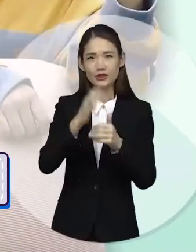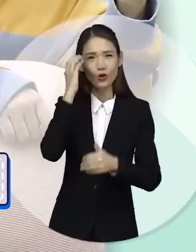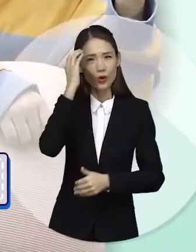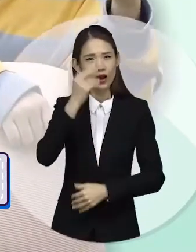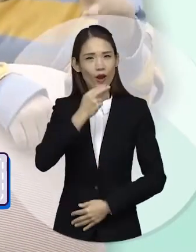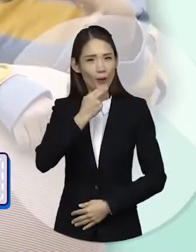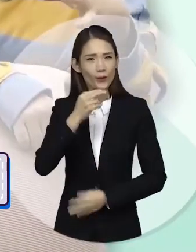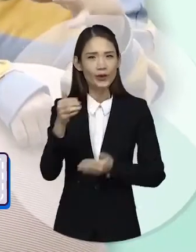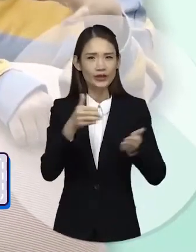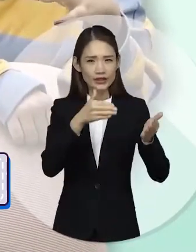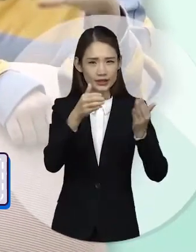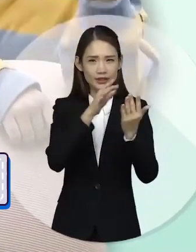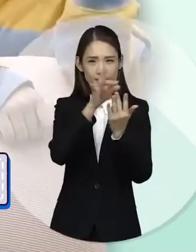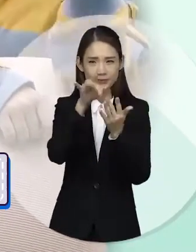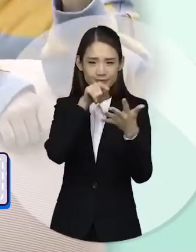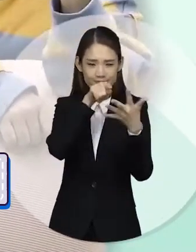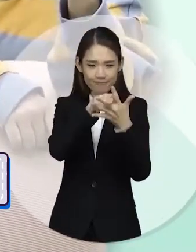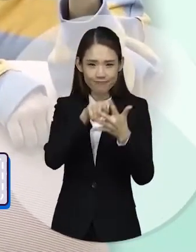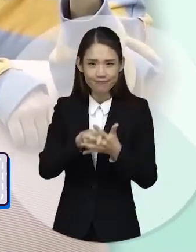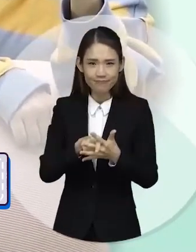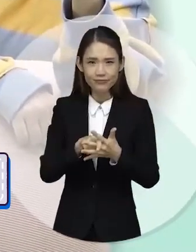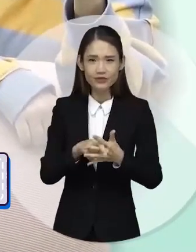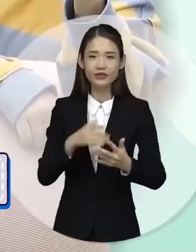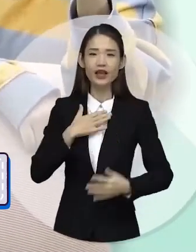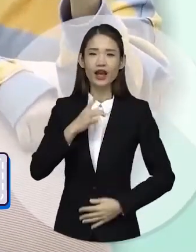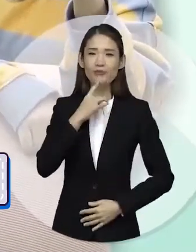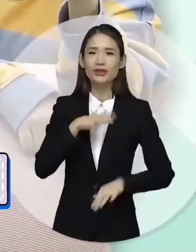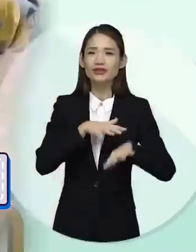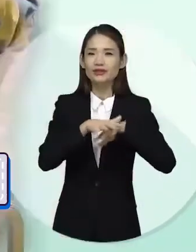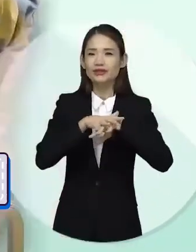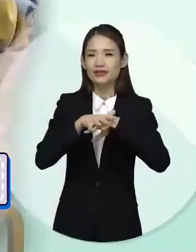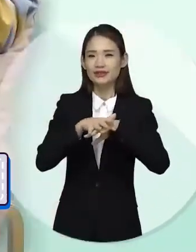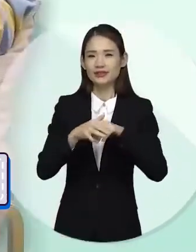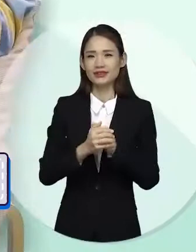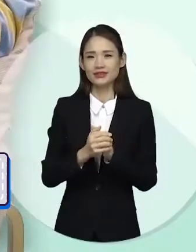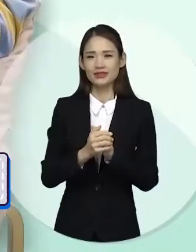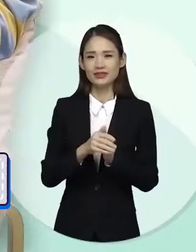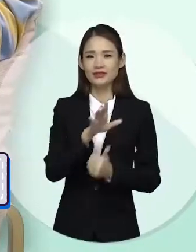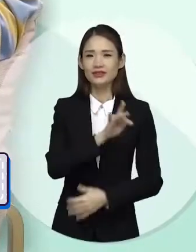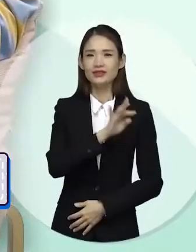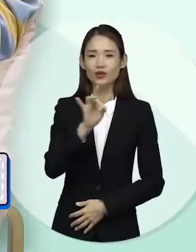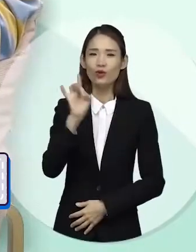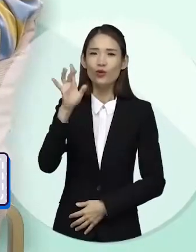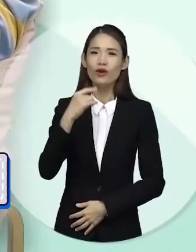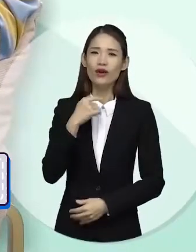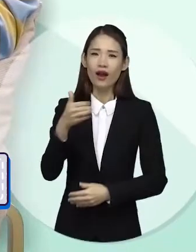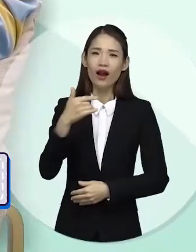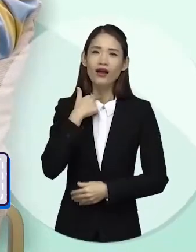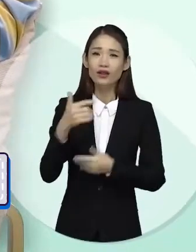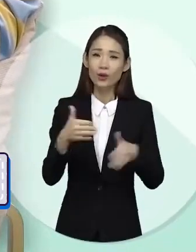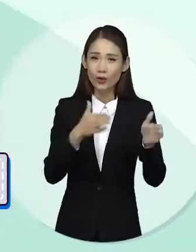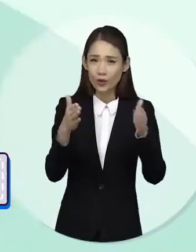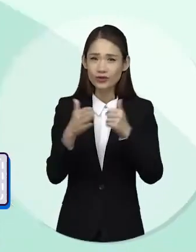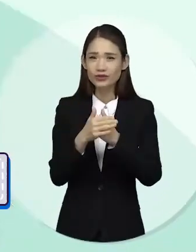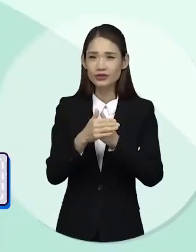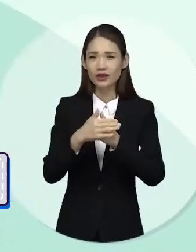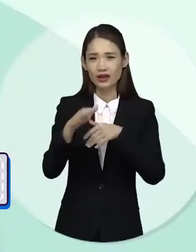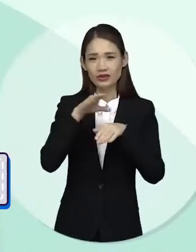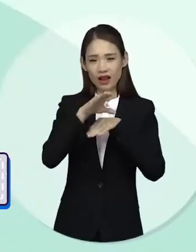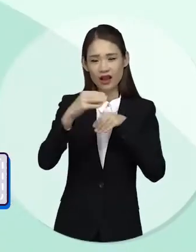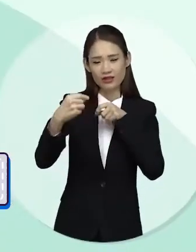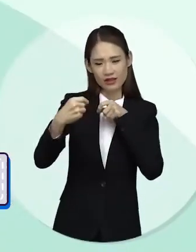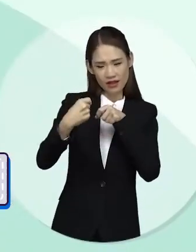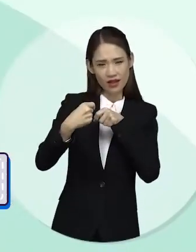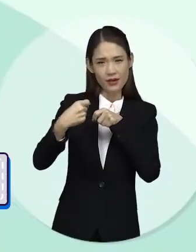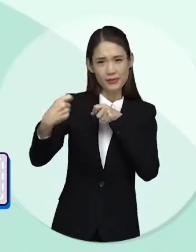그렇게 곤란하지 않은 길들을 좀 내가 파악을 해. 너만의 루트. 가끔 이렇게 좀 원래 가던 길인데 차를 너무